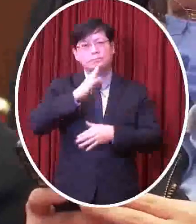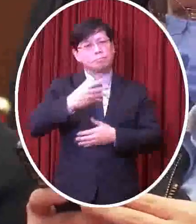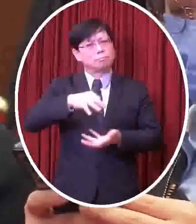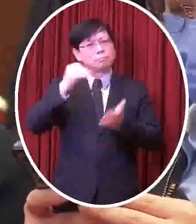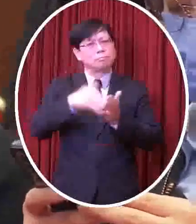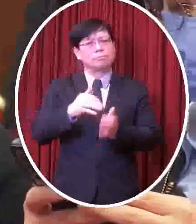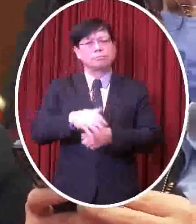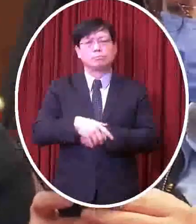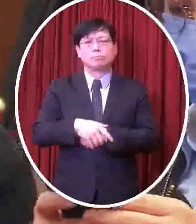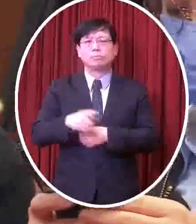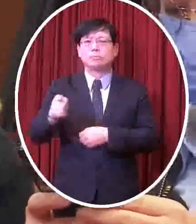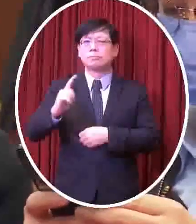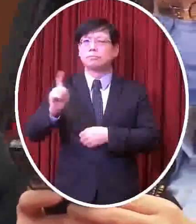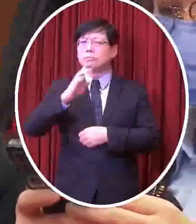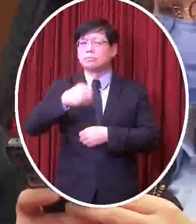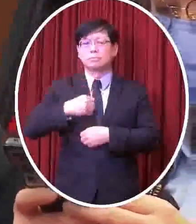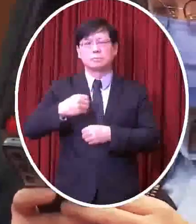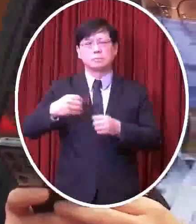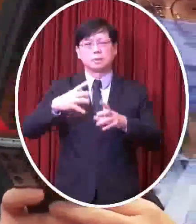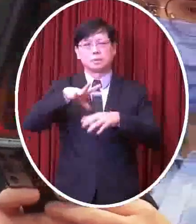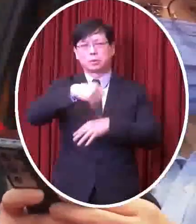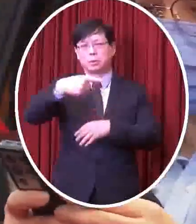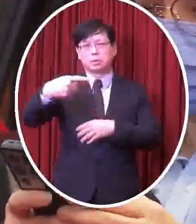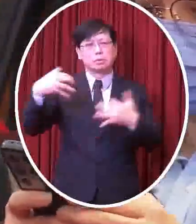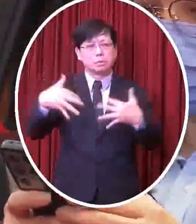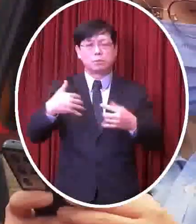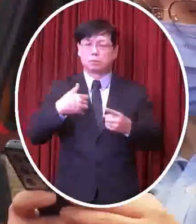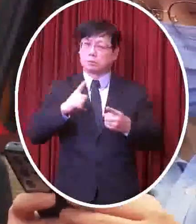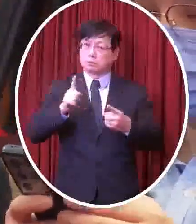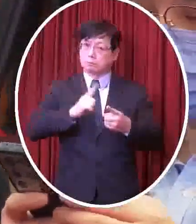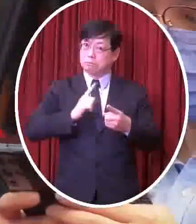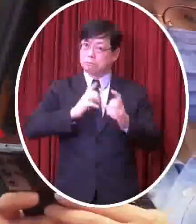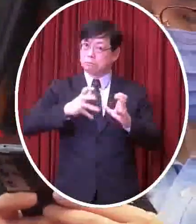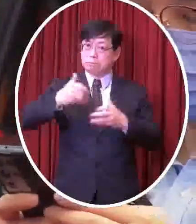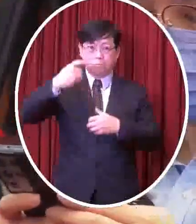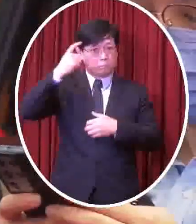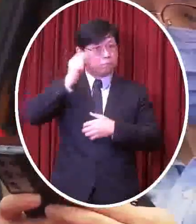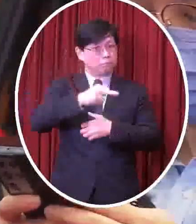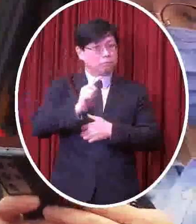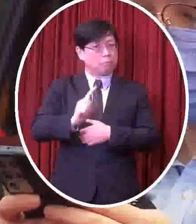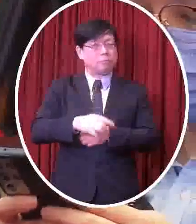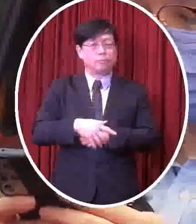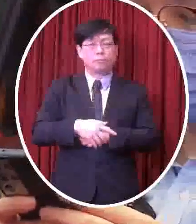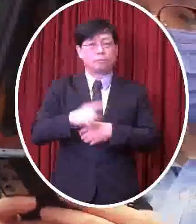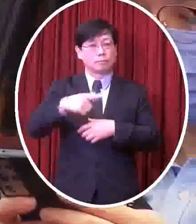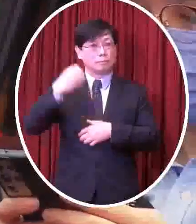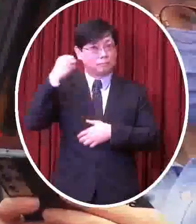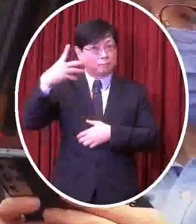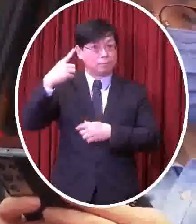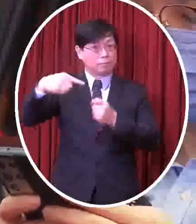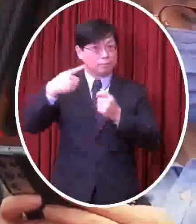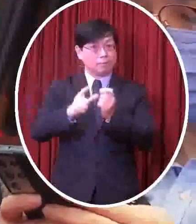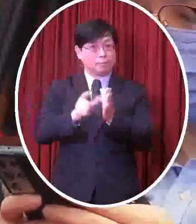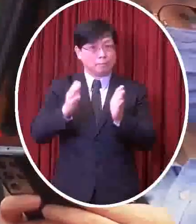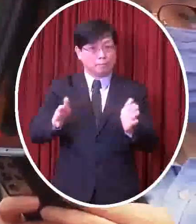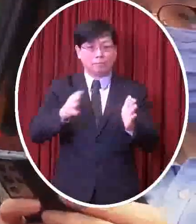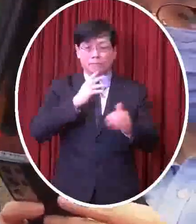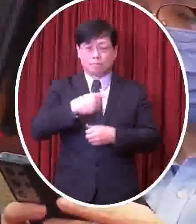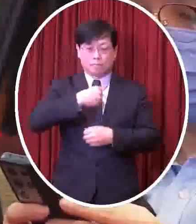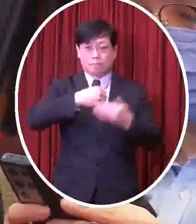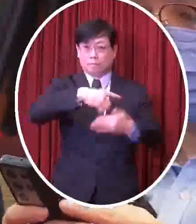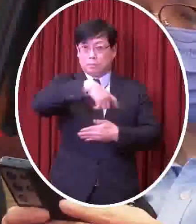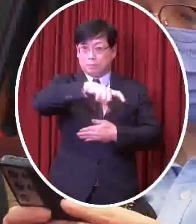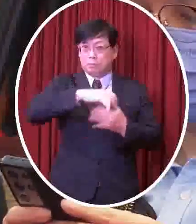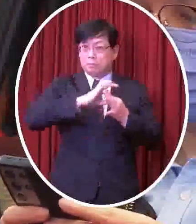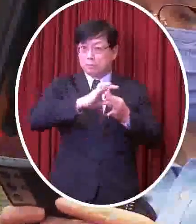像是过去会提到的祖国统一这个部分，那总统怎么看？那在这新的一年多的任期里面，总统怎么看这个两岸关